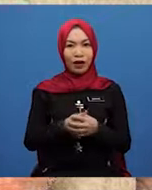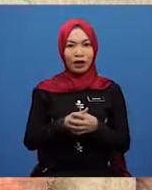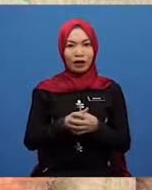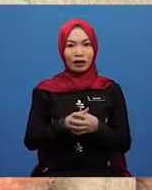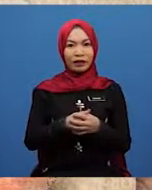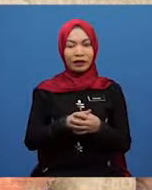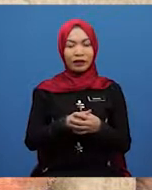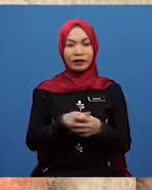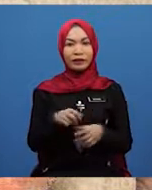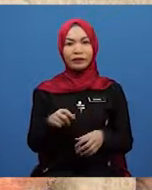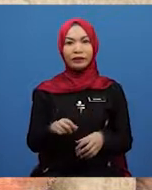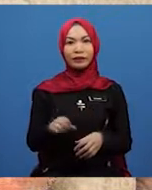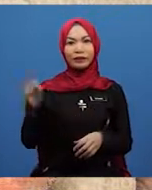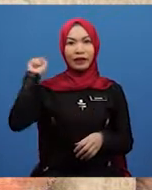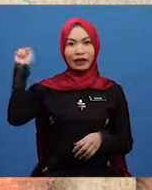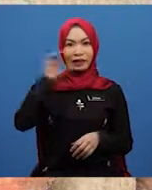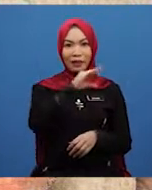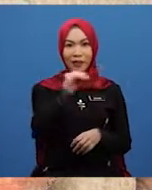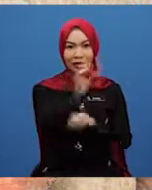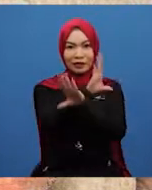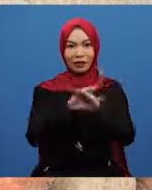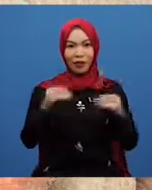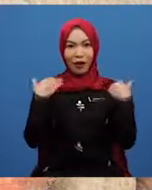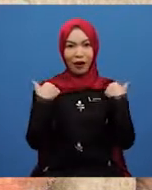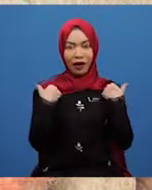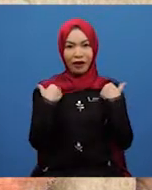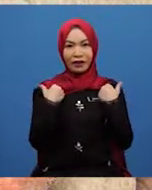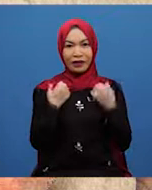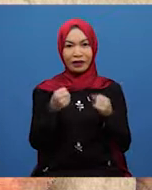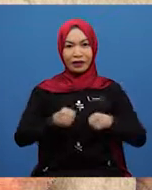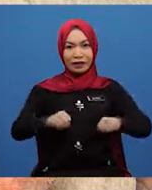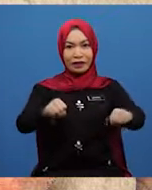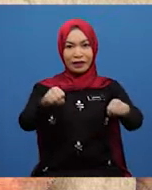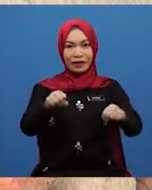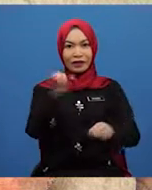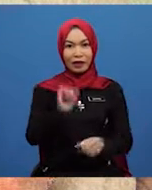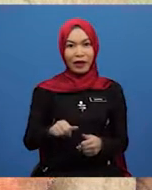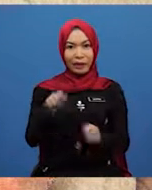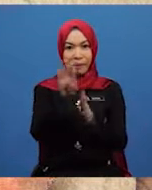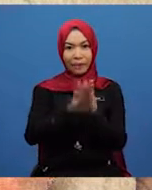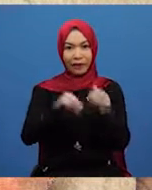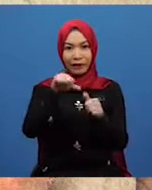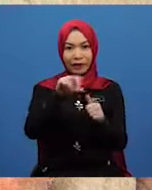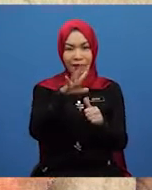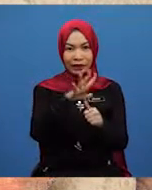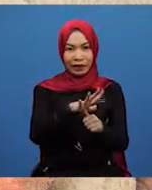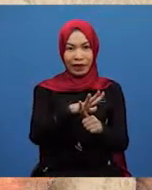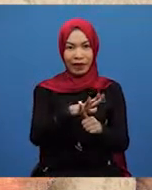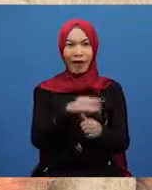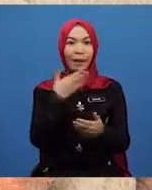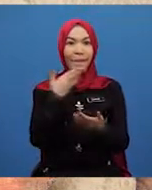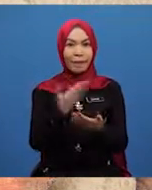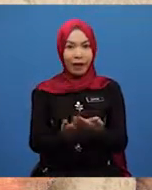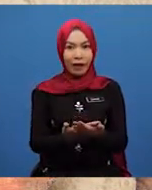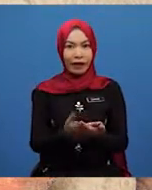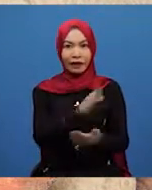sistem pemerintahan yang berkesan sistem pemerintahan yang diamalkan ini membawa kestabilan dan